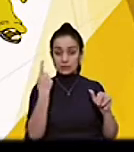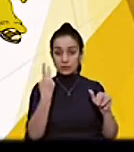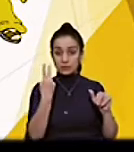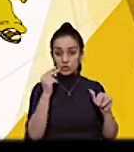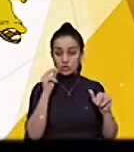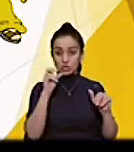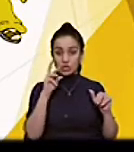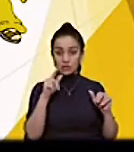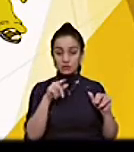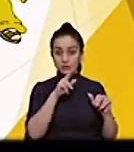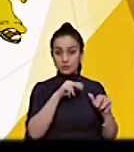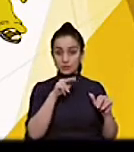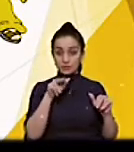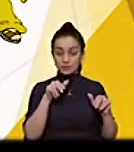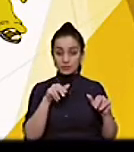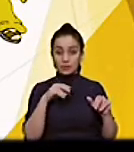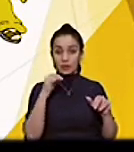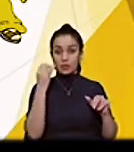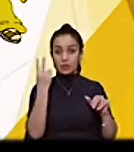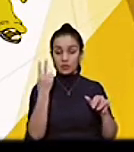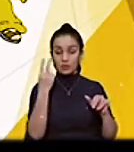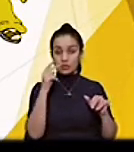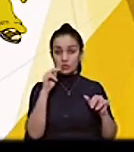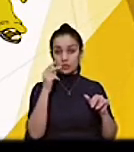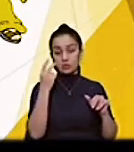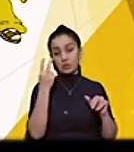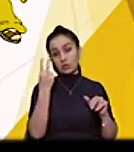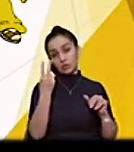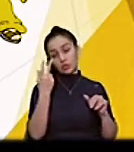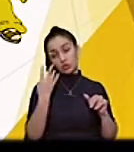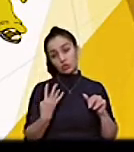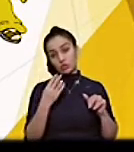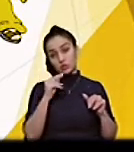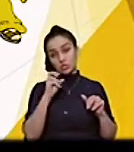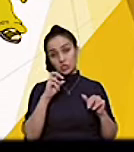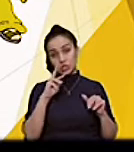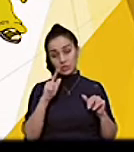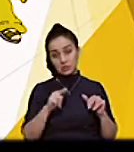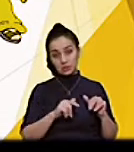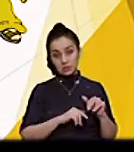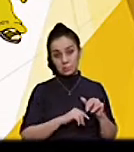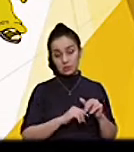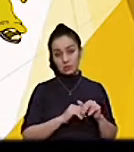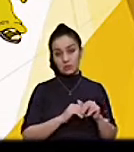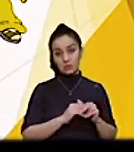части. 2 четвертые части